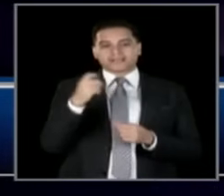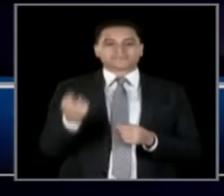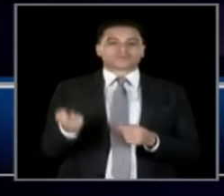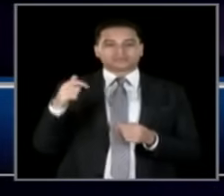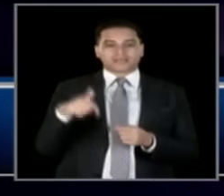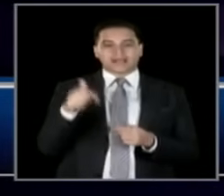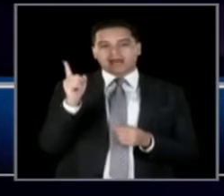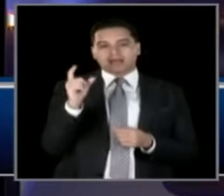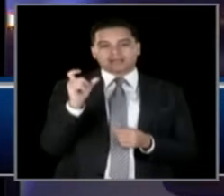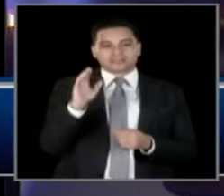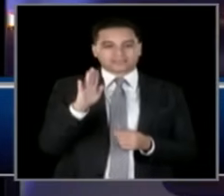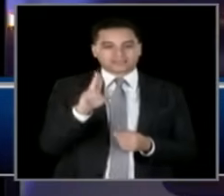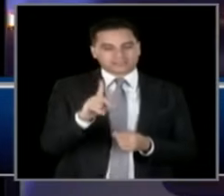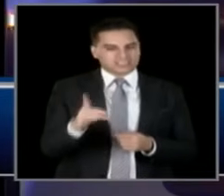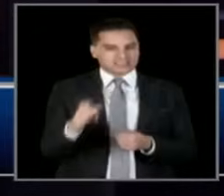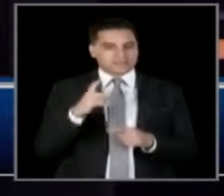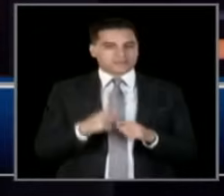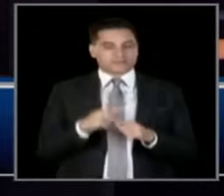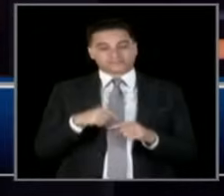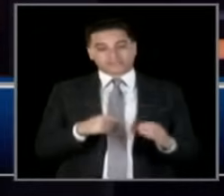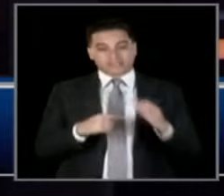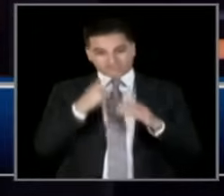1865 إرنست هيمنجواي في إجابة؟